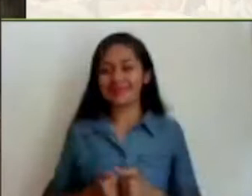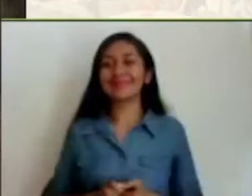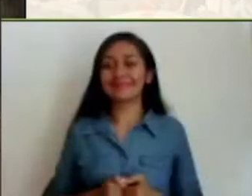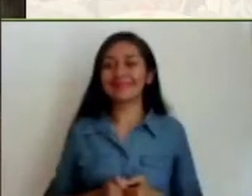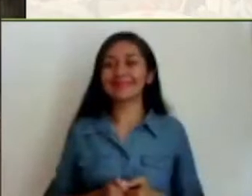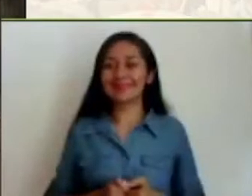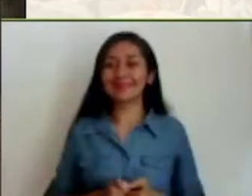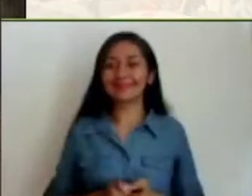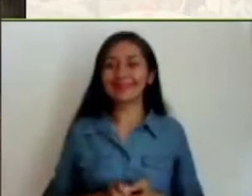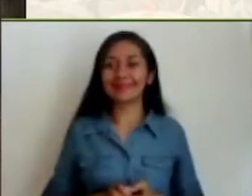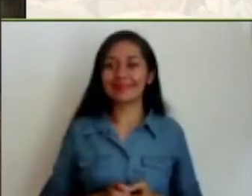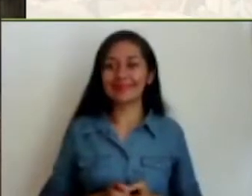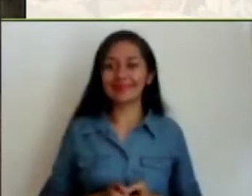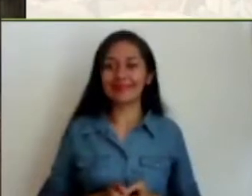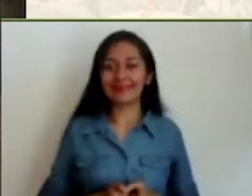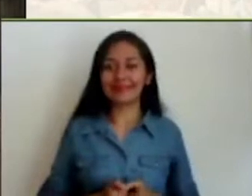1576-77, en